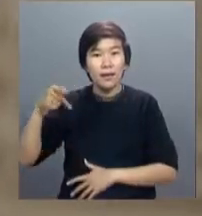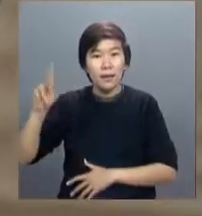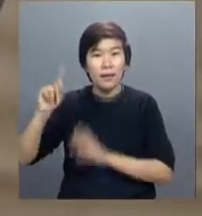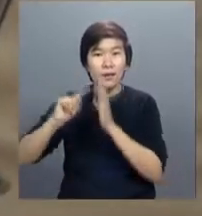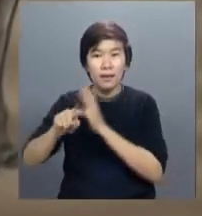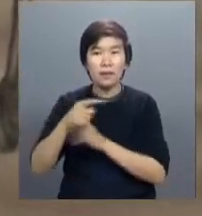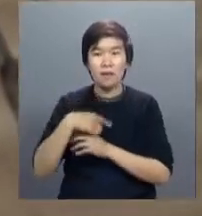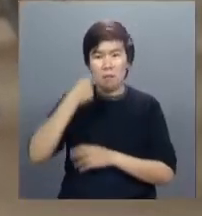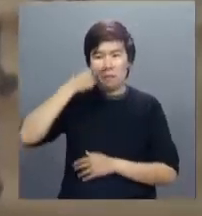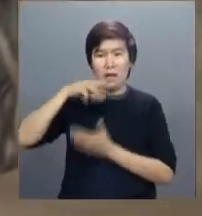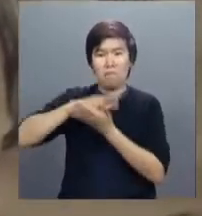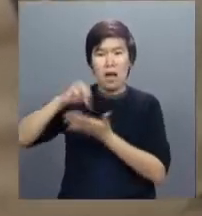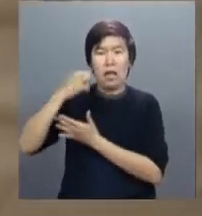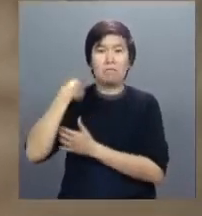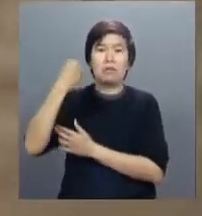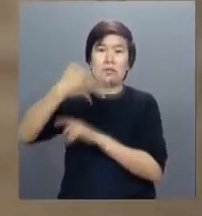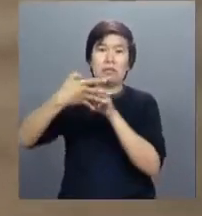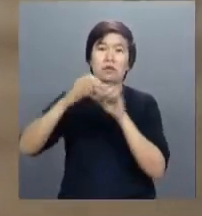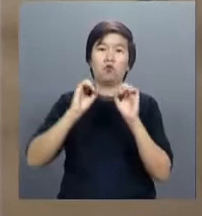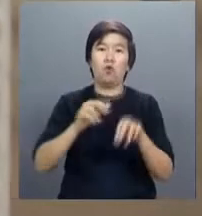การศิลปะสู่วงการ